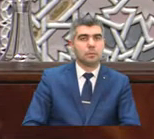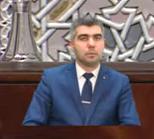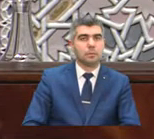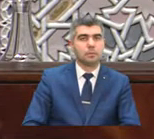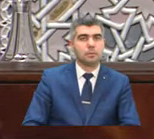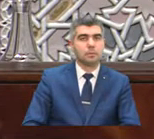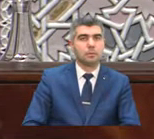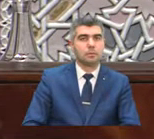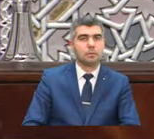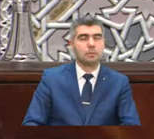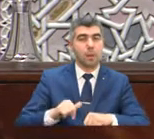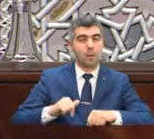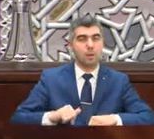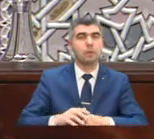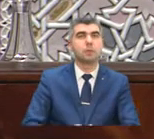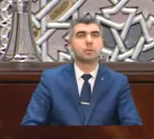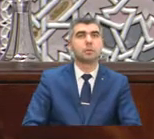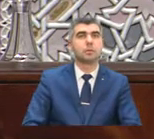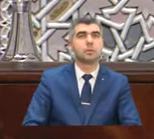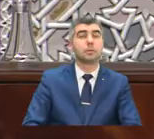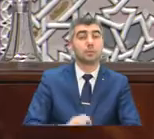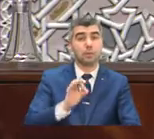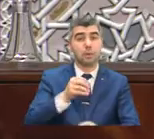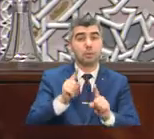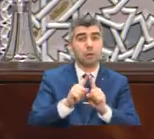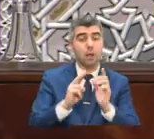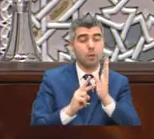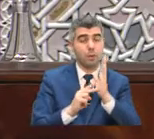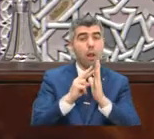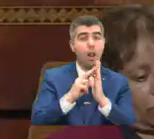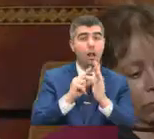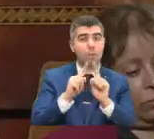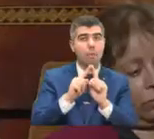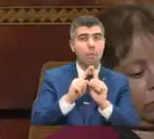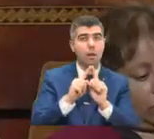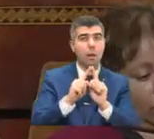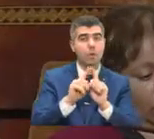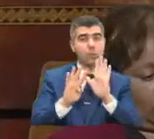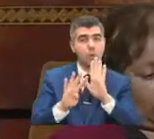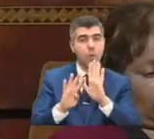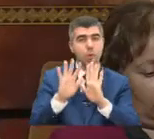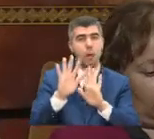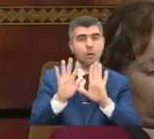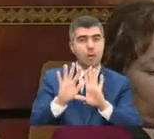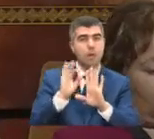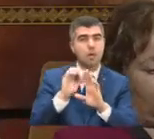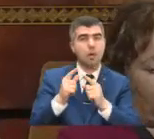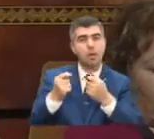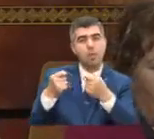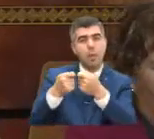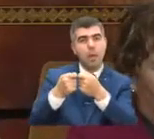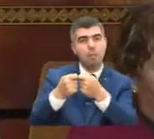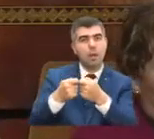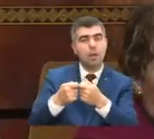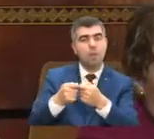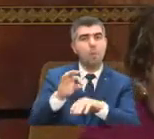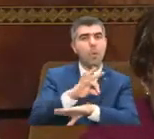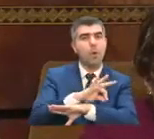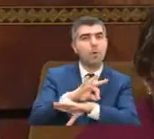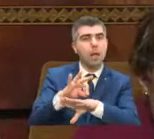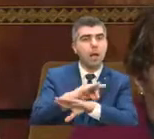نعم السيد الوزير، تقنيون ومساعدون تقنيون على غرار الأطر في الوظيفة